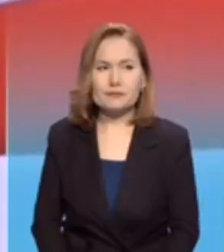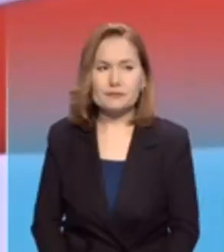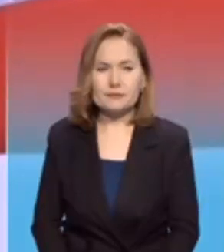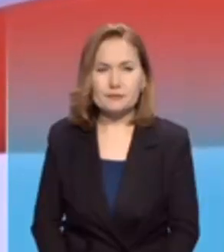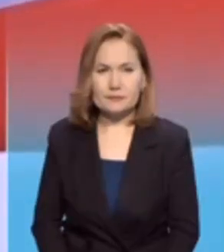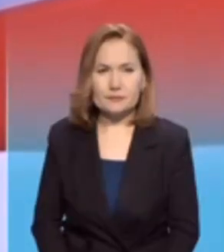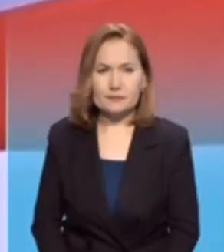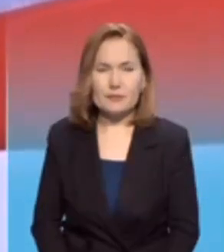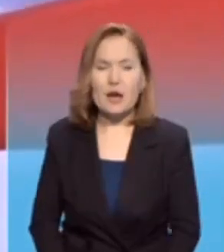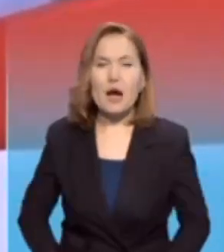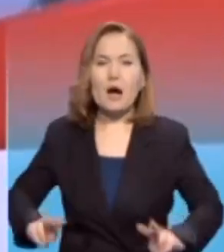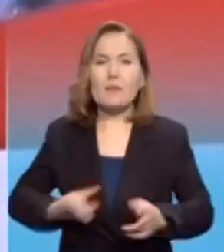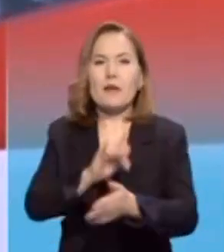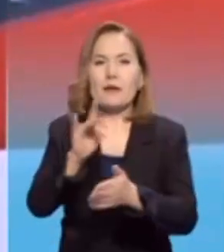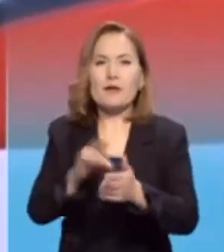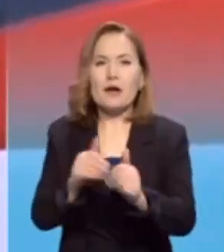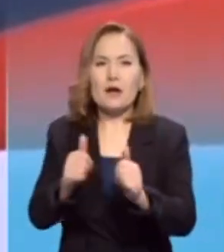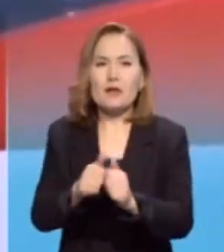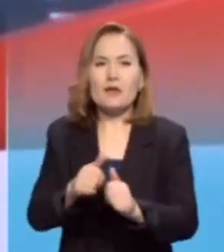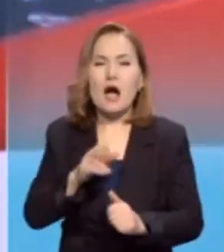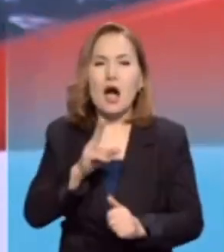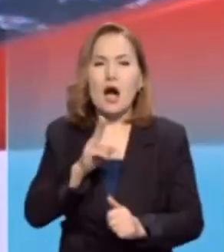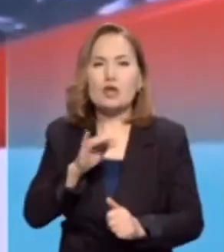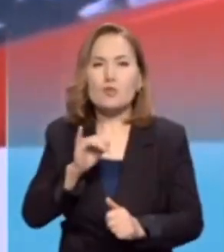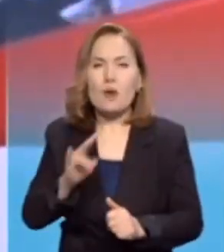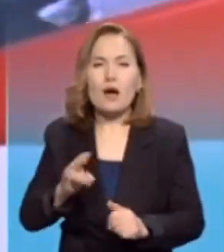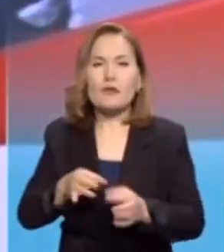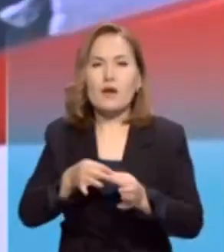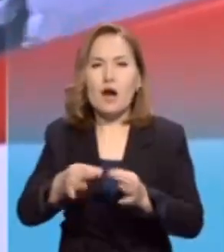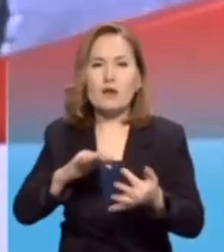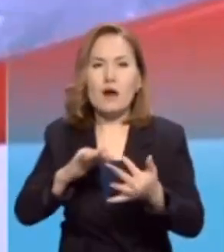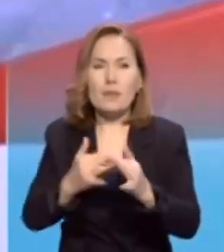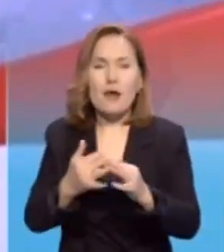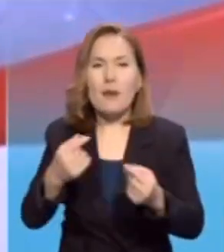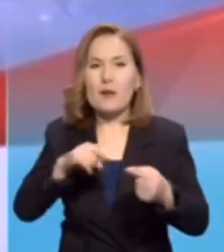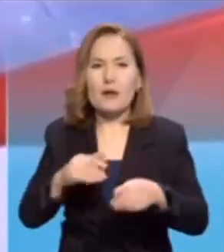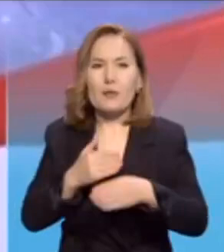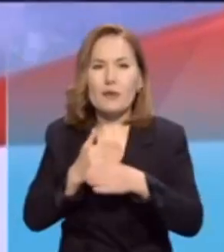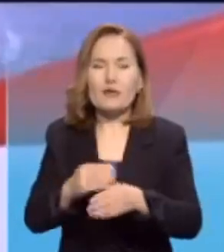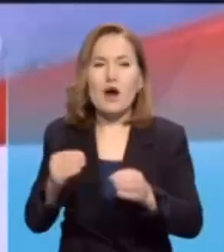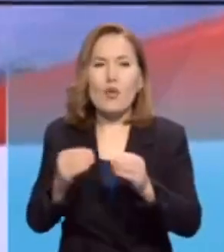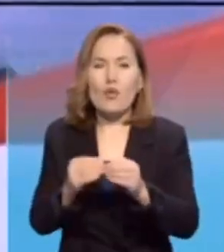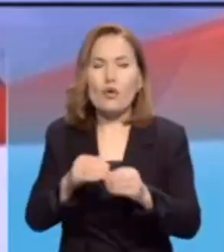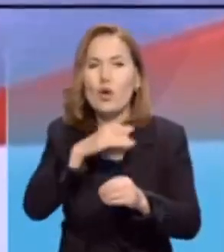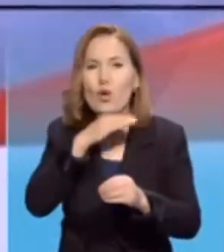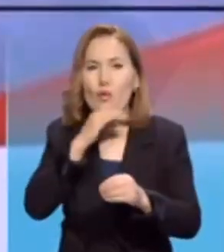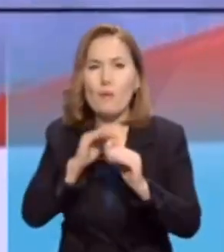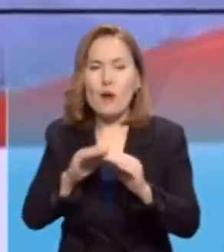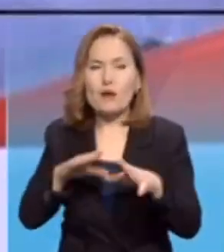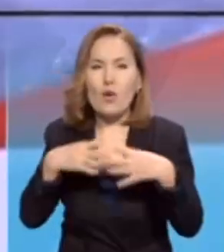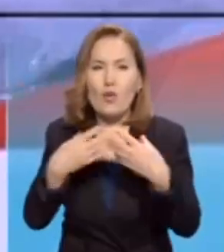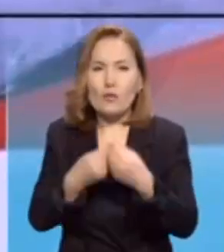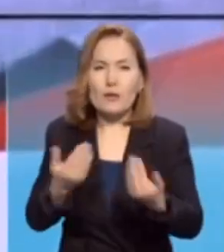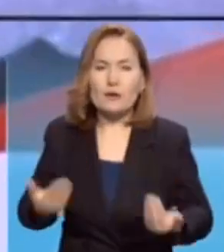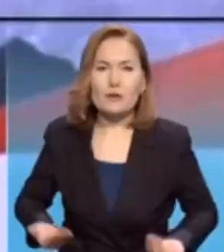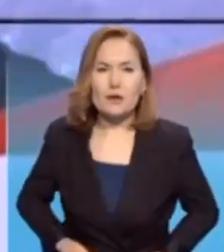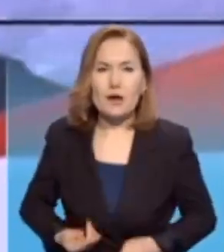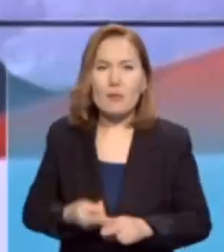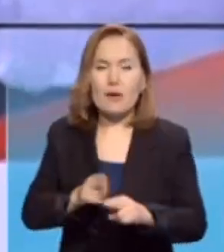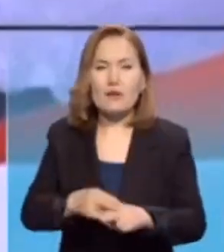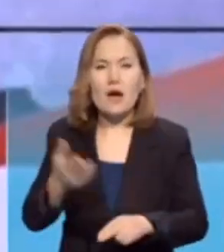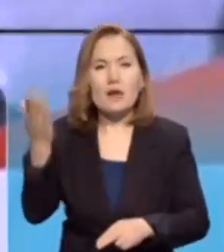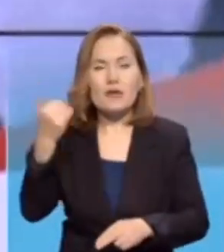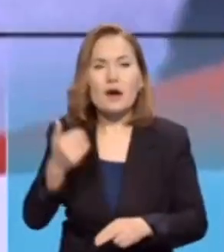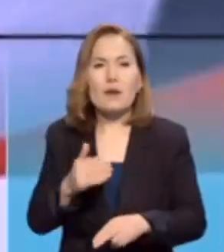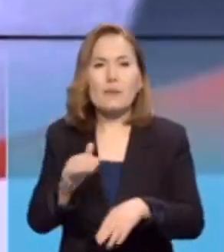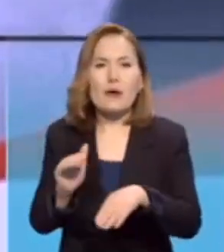Ел жаңалықтарына ораламыз. Астана іргесіндегі Қажымұқан ауылында бір-біріне көмектесіп жатқан 10 көп балалы отбасы тұрады. Осыдан бірнеше жыл бұрын